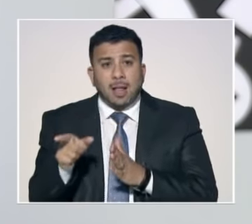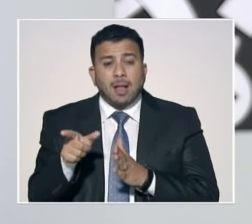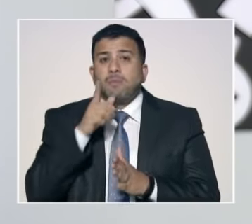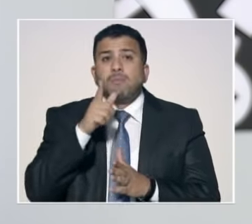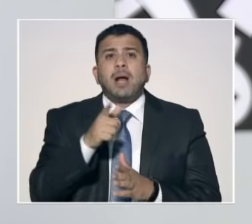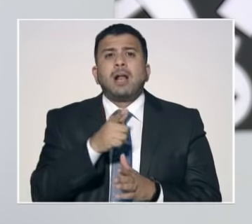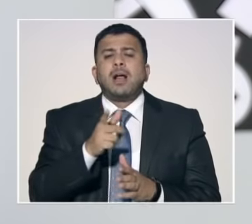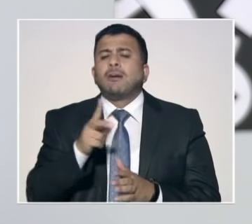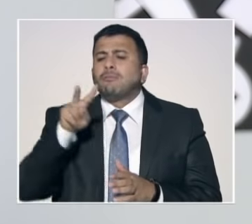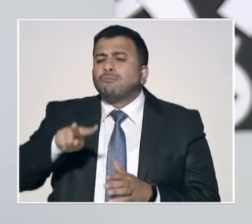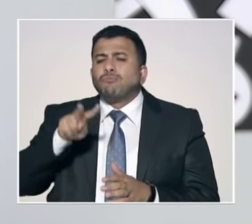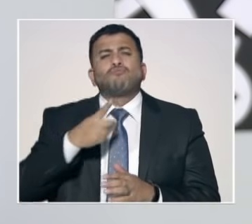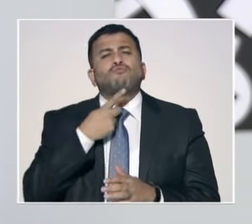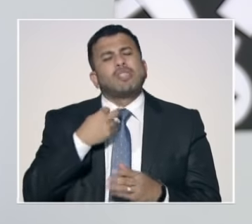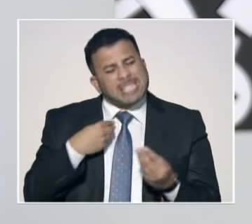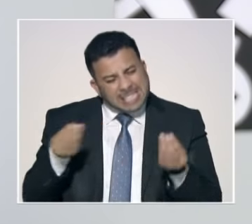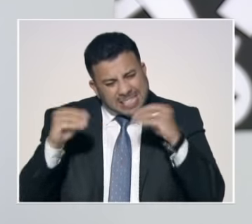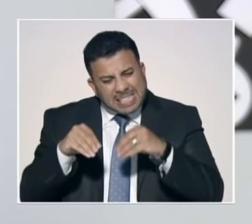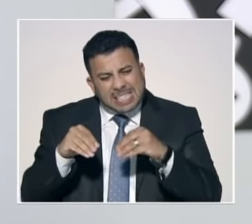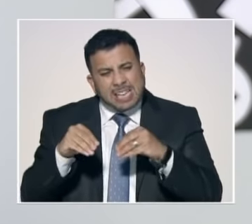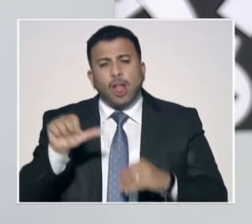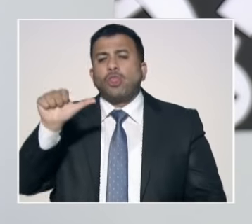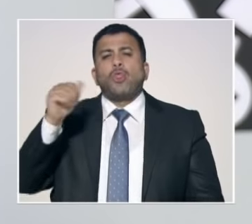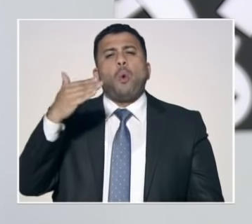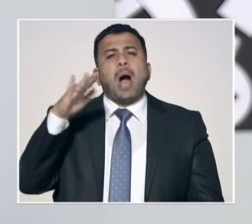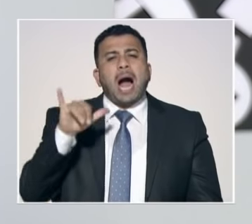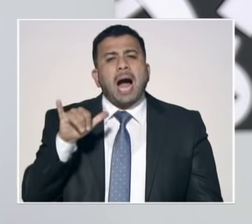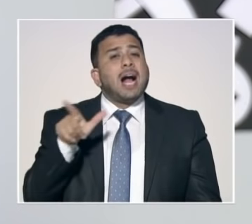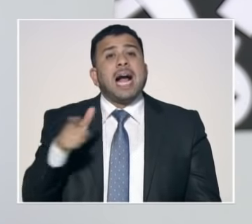المطلق، فيصلي ما شاء: صلاة الضحى